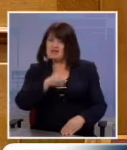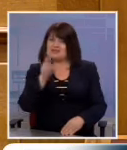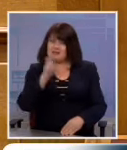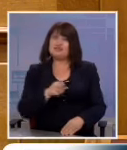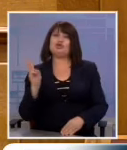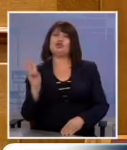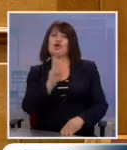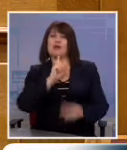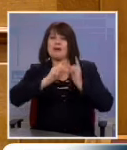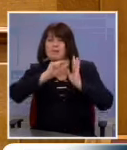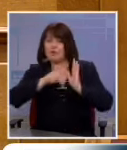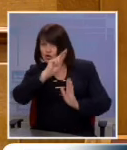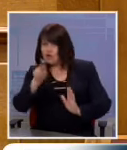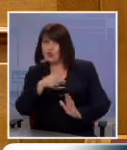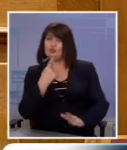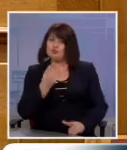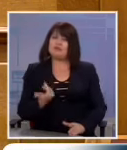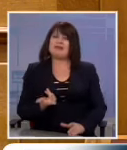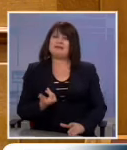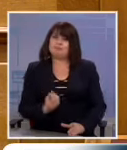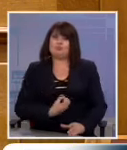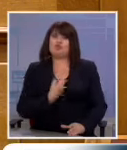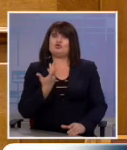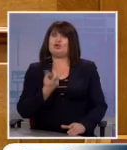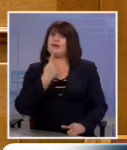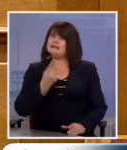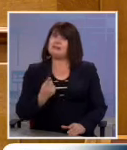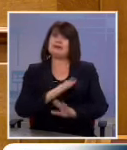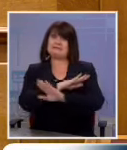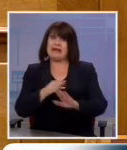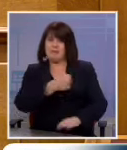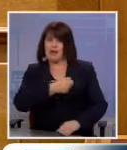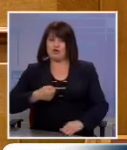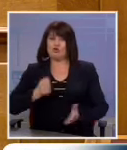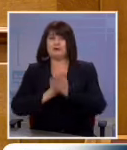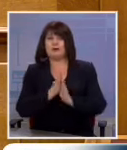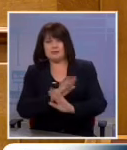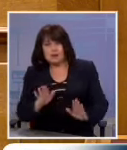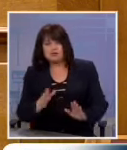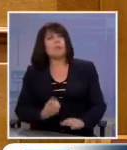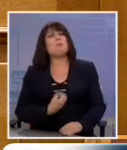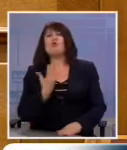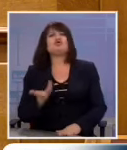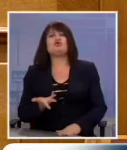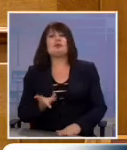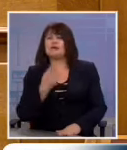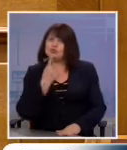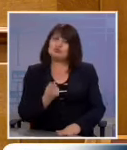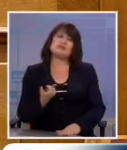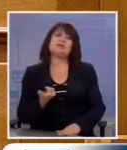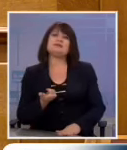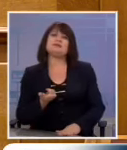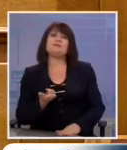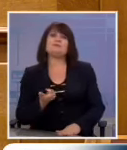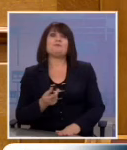την Τρόικα και το Μνημόνιο? Πώς νιώθετε ότι τους είπατε ότι θα τερματίσετε τη λιτότητα? Πώς νιώθετε όταν τους λέγατε